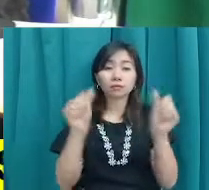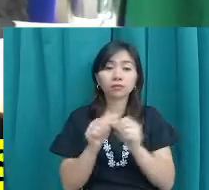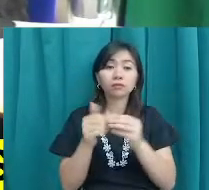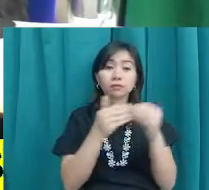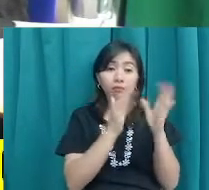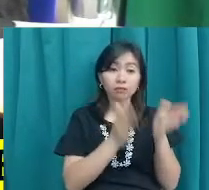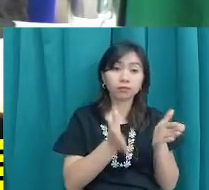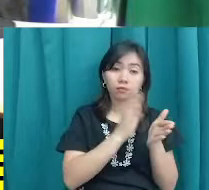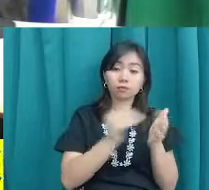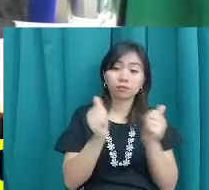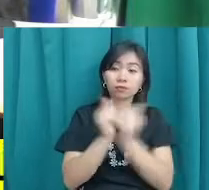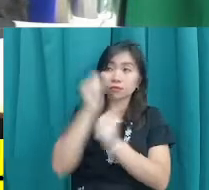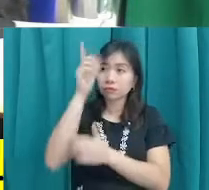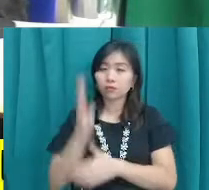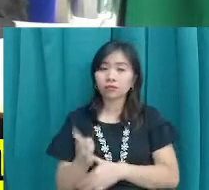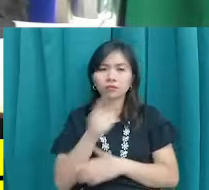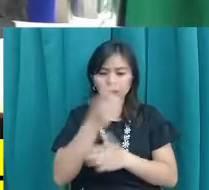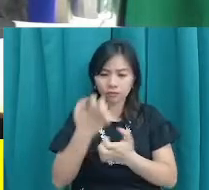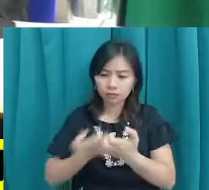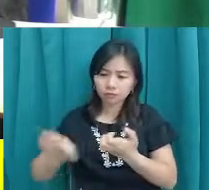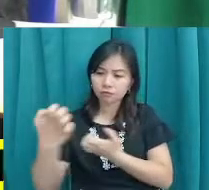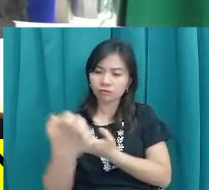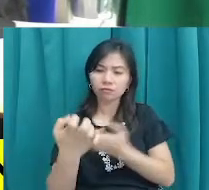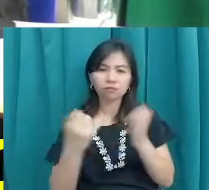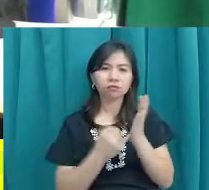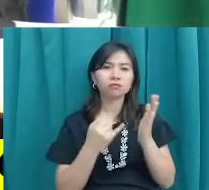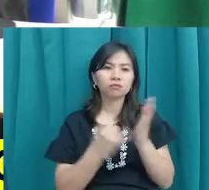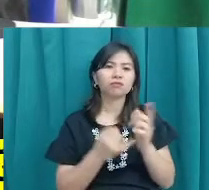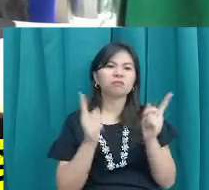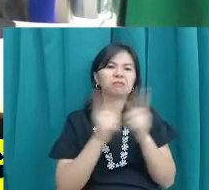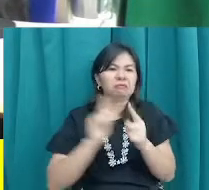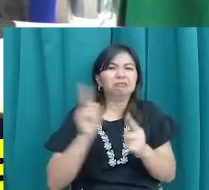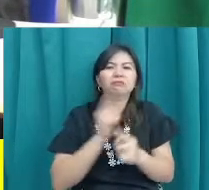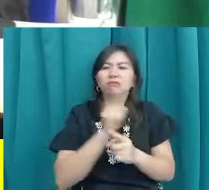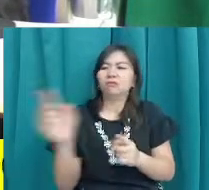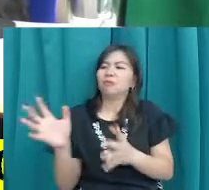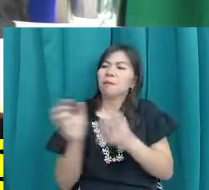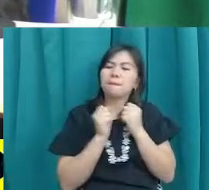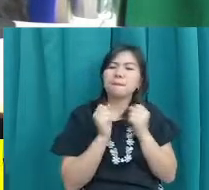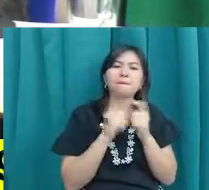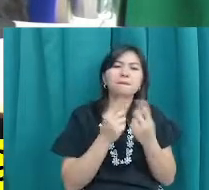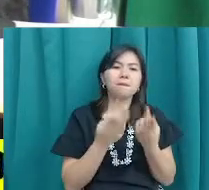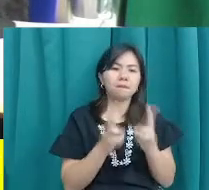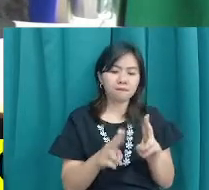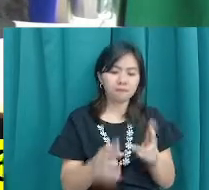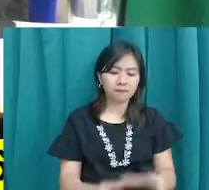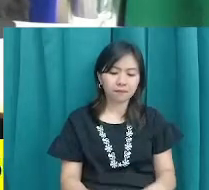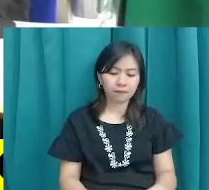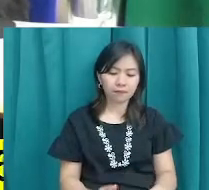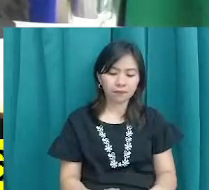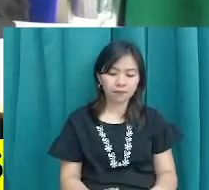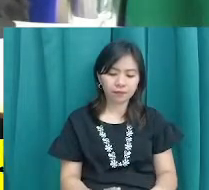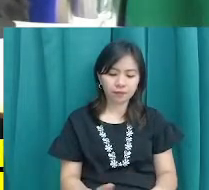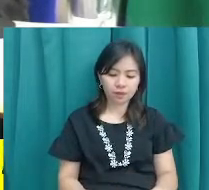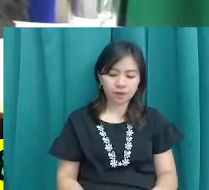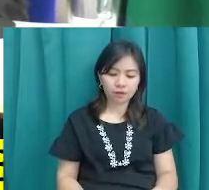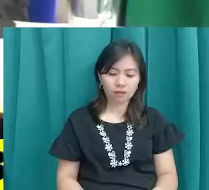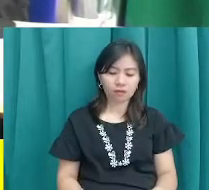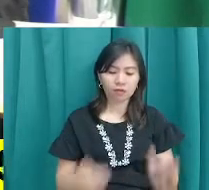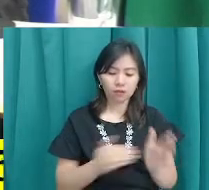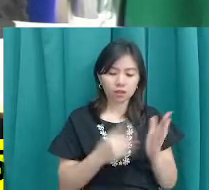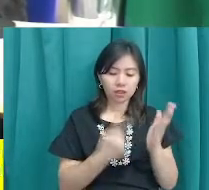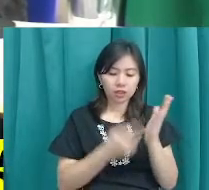ministry. Pinagpalit mo yan kaysa sa gusto mo lang. Diba? Pinagpalit mo yan. Gusto mo, ito yung gusto mong